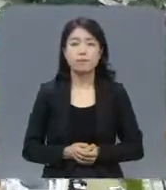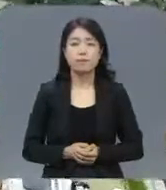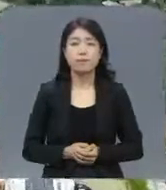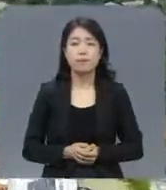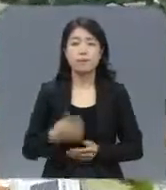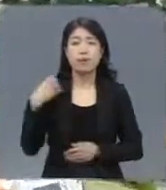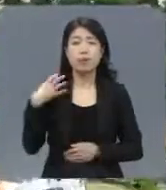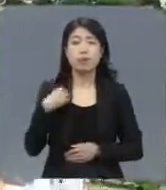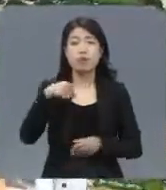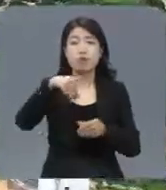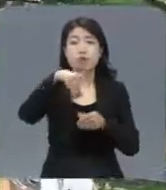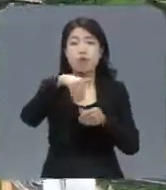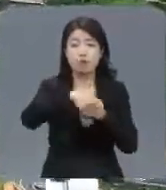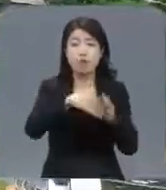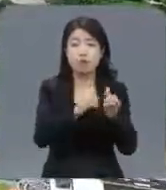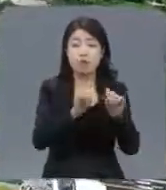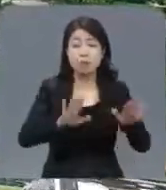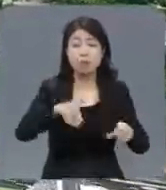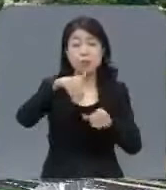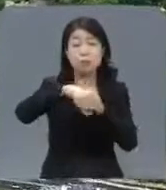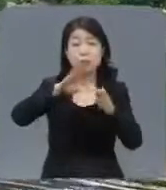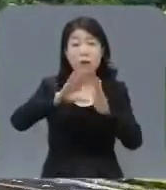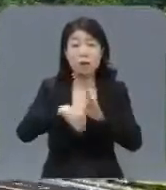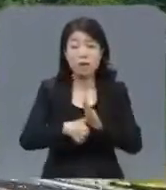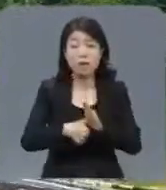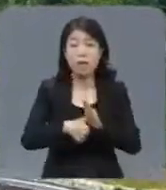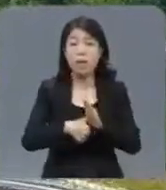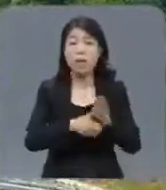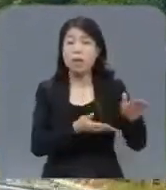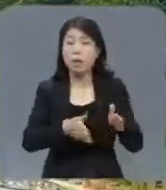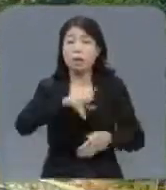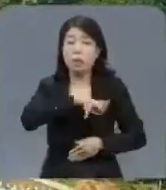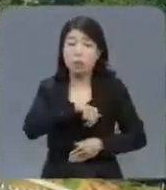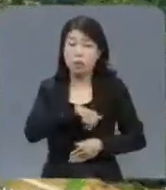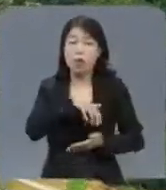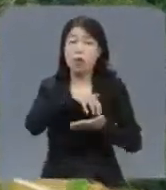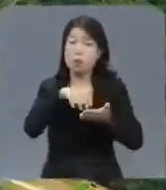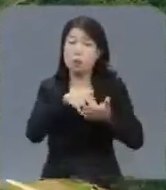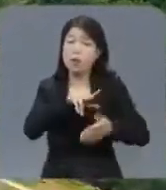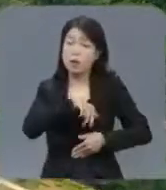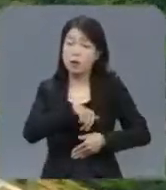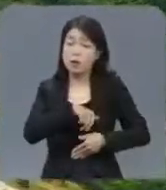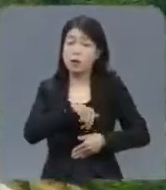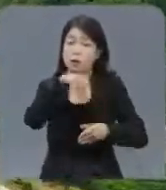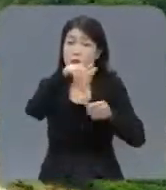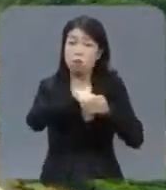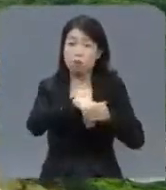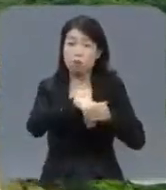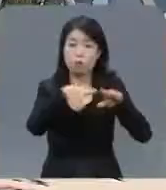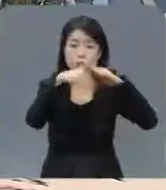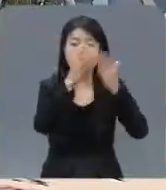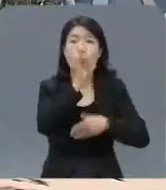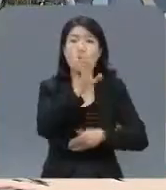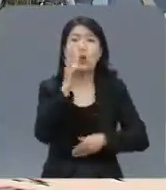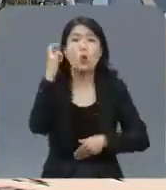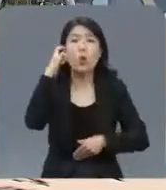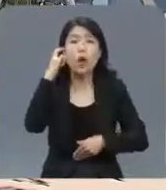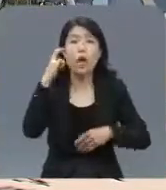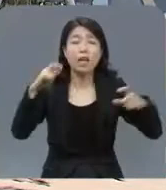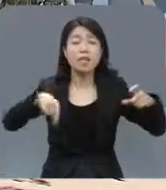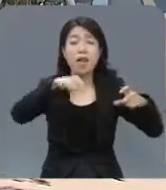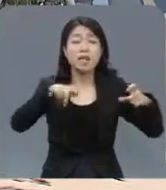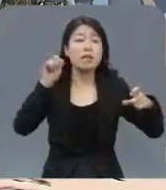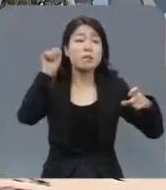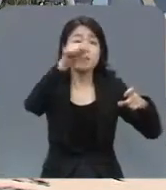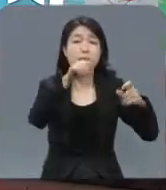무안군 의 유권자들은 이번 지방선거에서 도의원과 기초 b 대의원 투표를 모두 할 수 없습니다 해당 선거구에